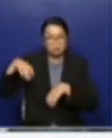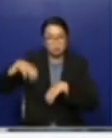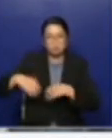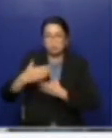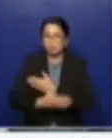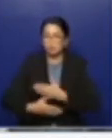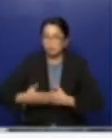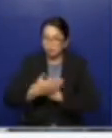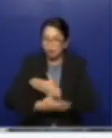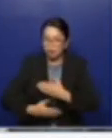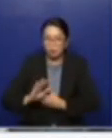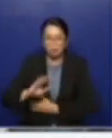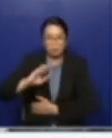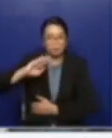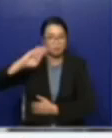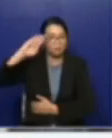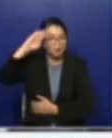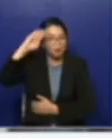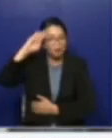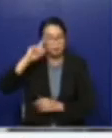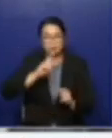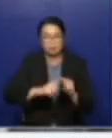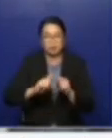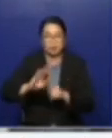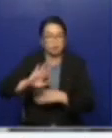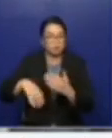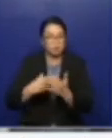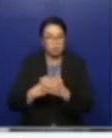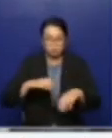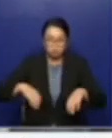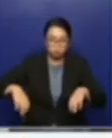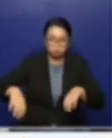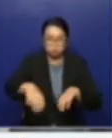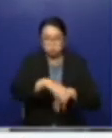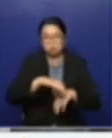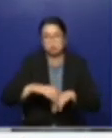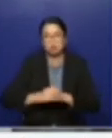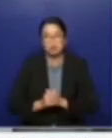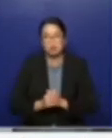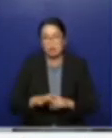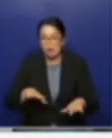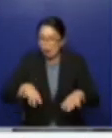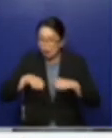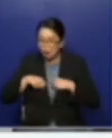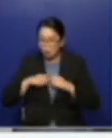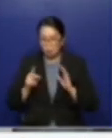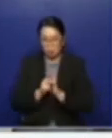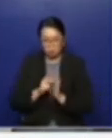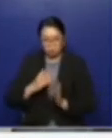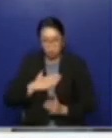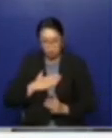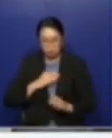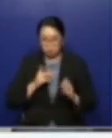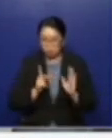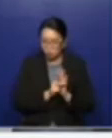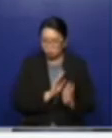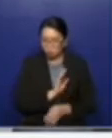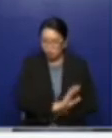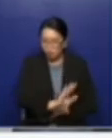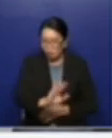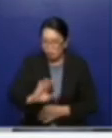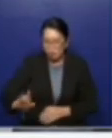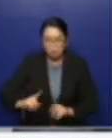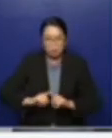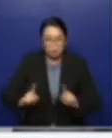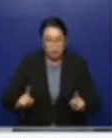ที่ของทหารและอีกหน่วยงานอีกหลายหน่วยงานซึ่งต่างคนต่างถือคัมภีร์กฎหมายของตัวเองแต่ไ